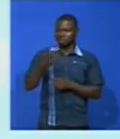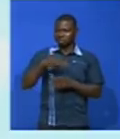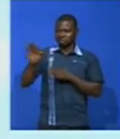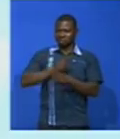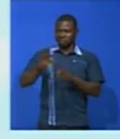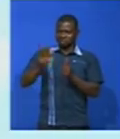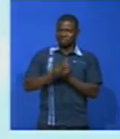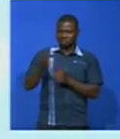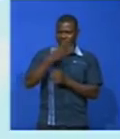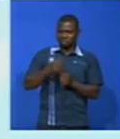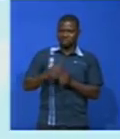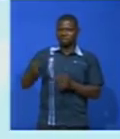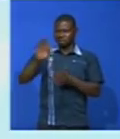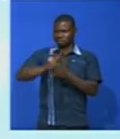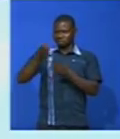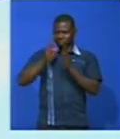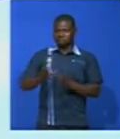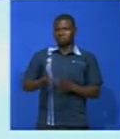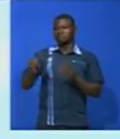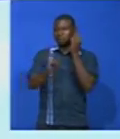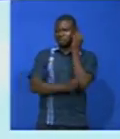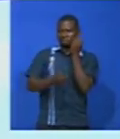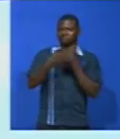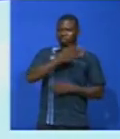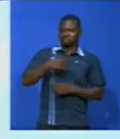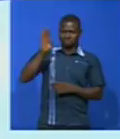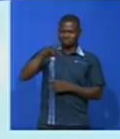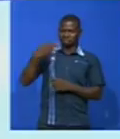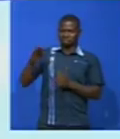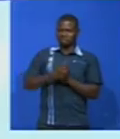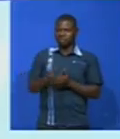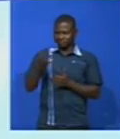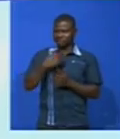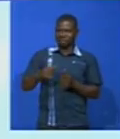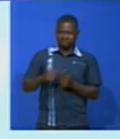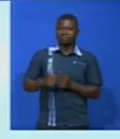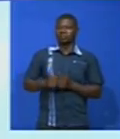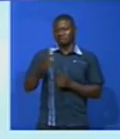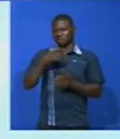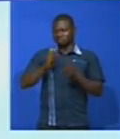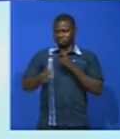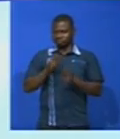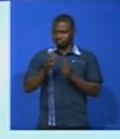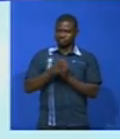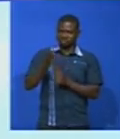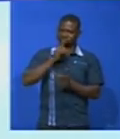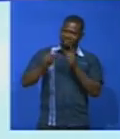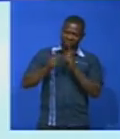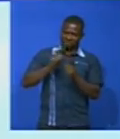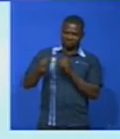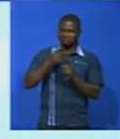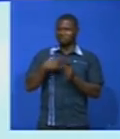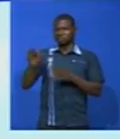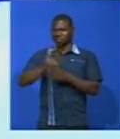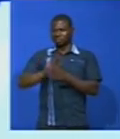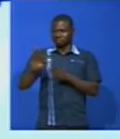sur l'approche de la lecture technique et analytique des films documentaires et de fiction. Invitée à prendre part à cet atelier, une